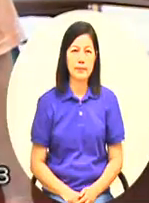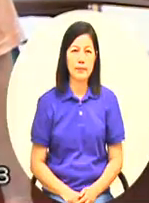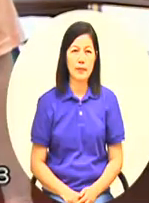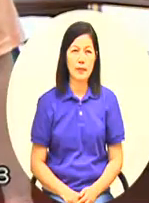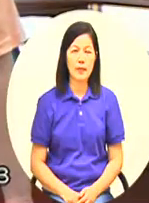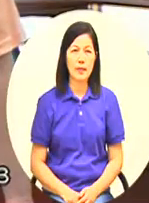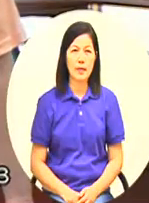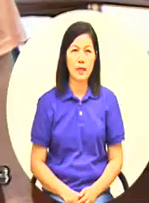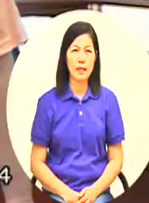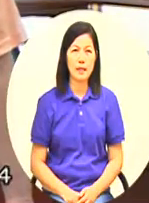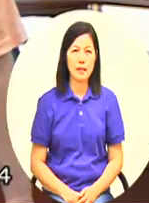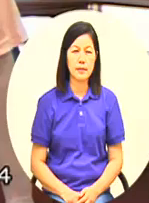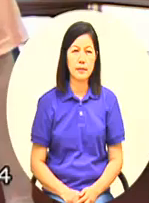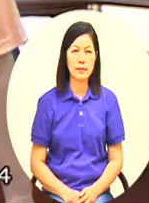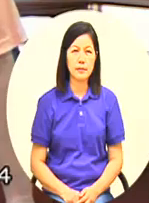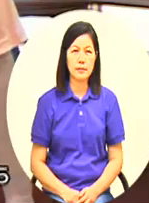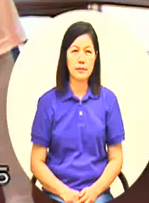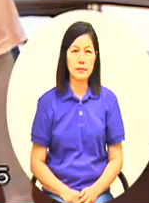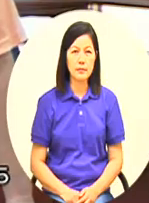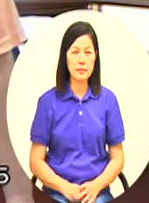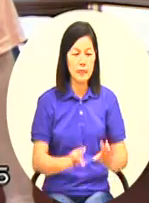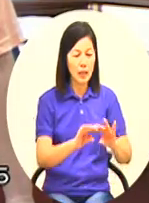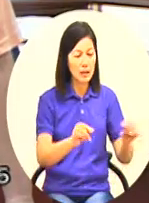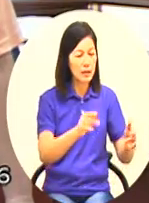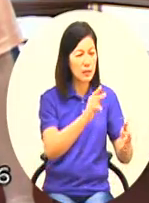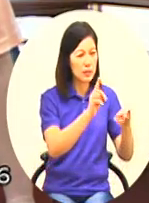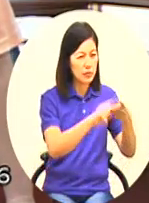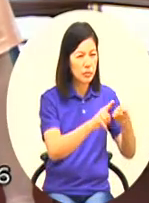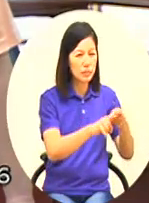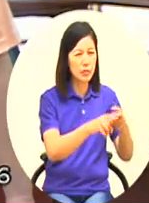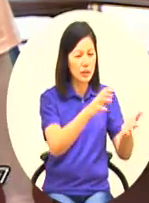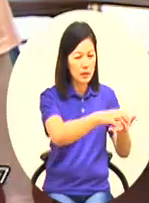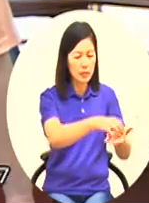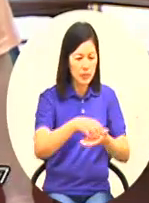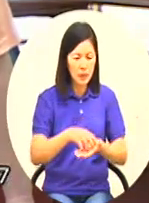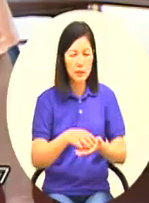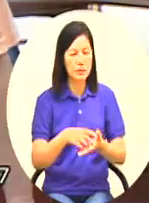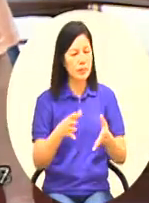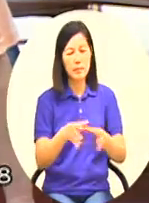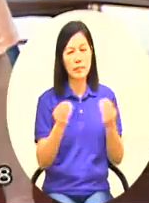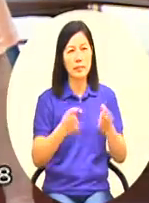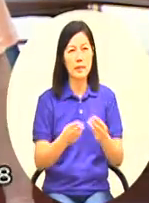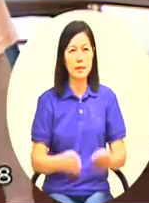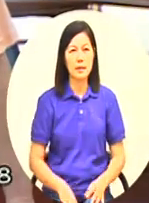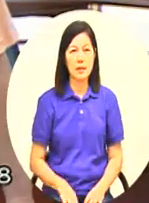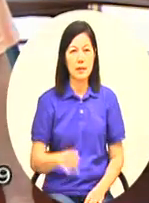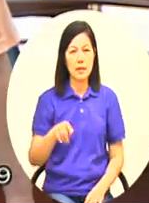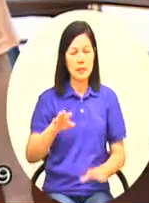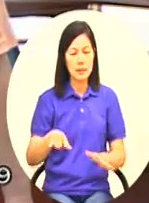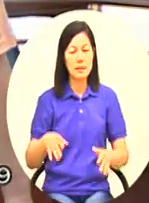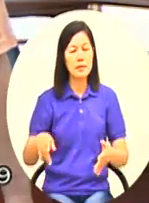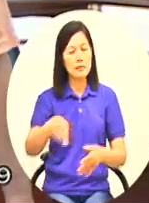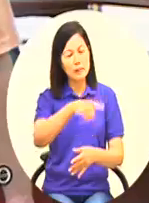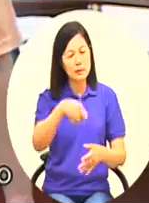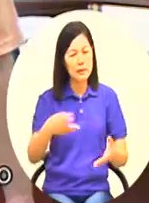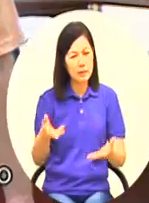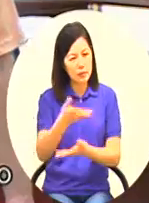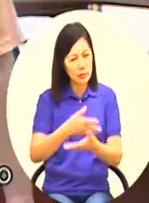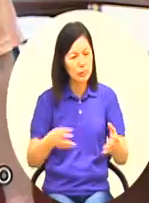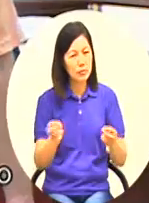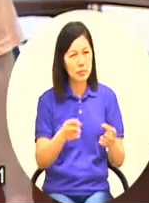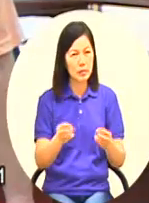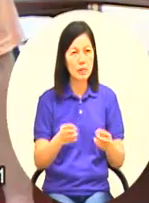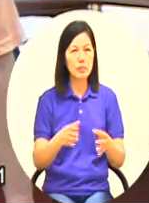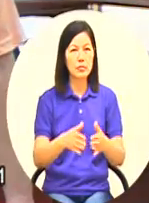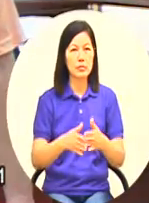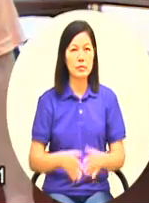出来，后厝的退出来啦，哦，来做一个修改嘛，对不对？阮这当然对不对？阮来大家来做一个沟通嘛，哦，啊，当然呢，嘛对于